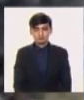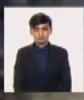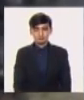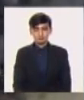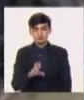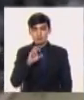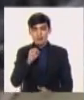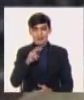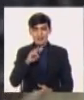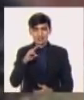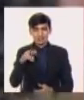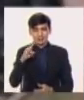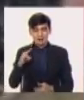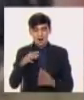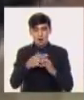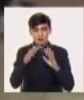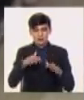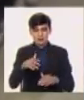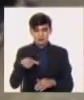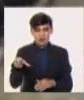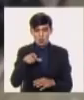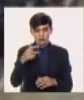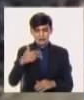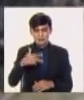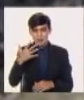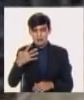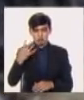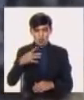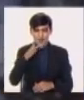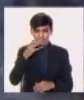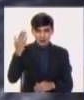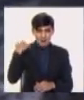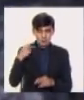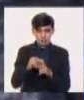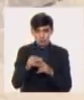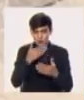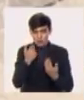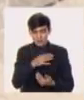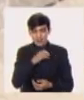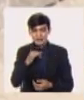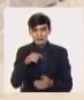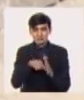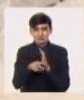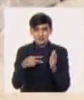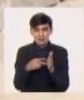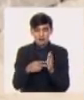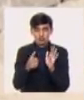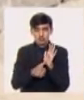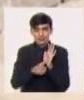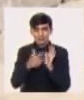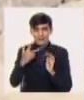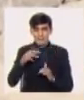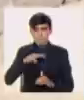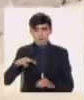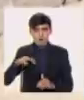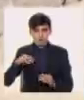Баянды ауылының тас жолы 35-40 жылдан бері жөндеу көрмепті. 2 шақырымдық тас жолдың сметалық құны 63 миллион